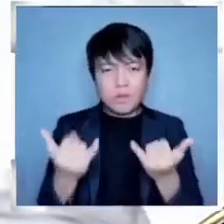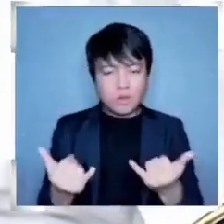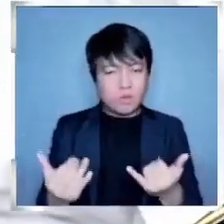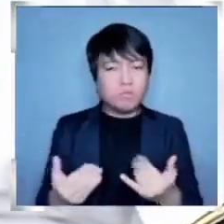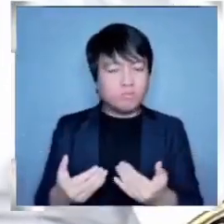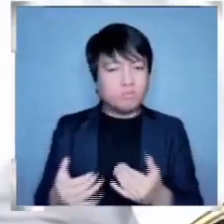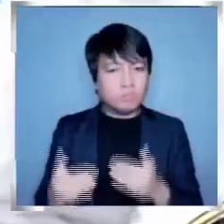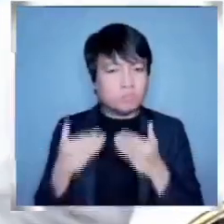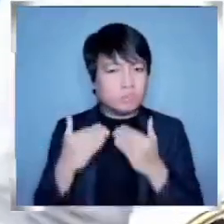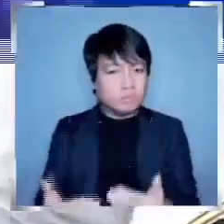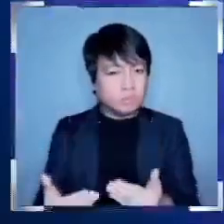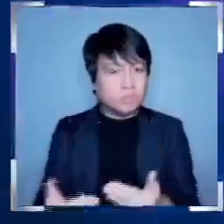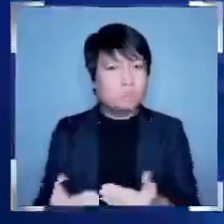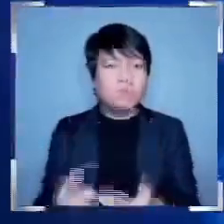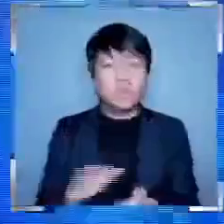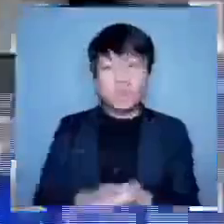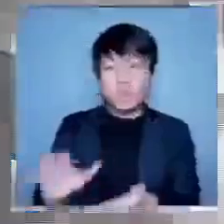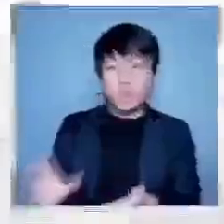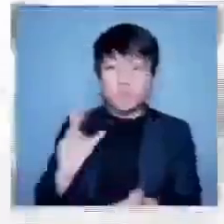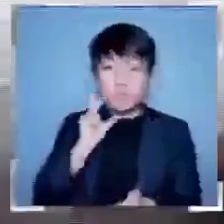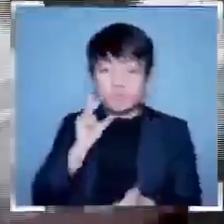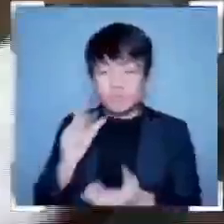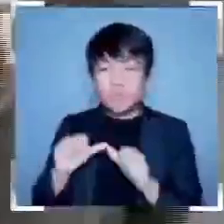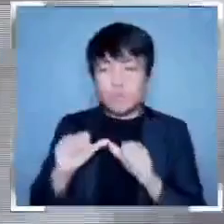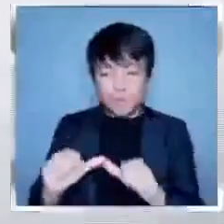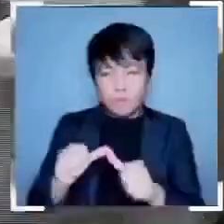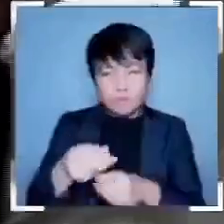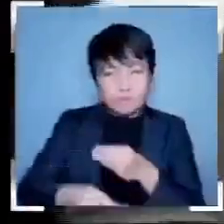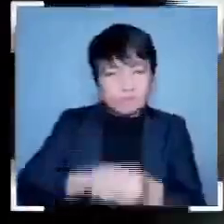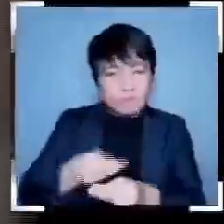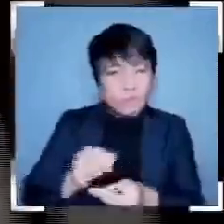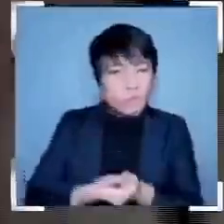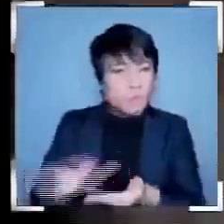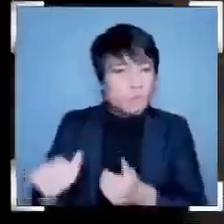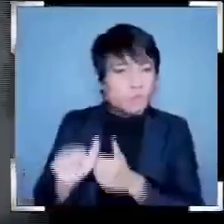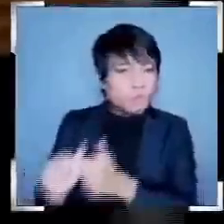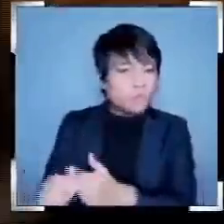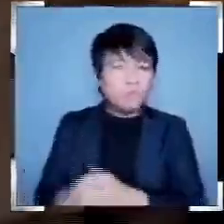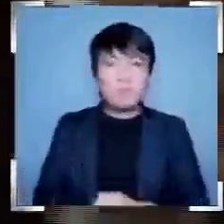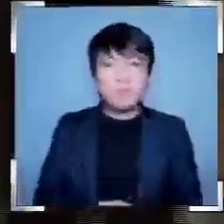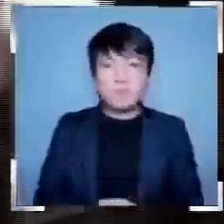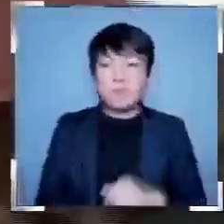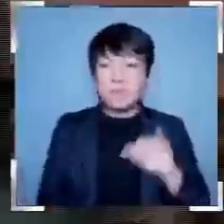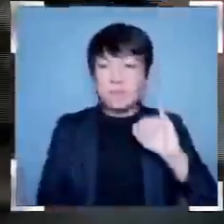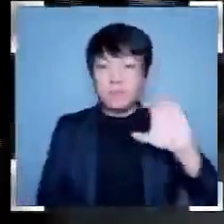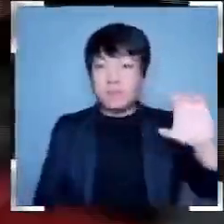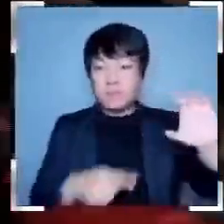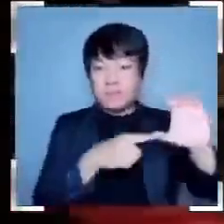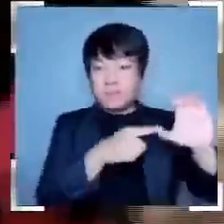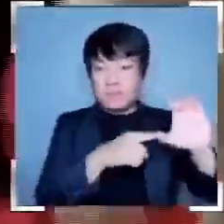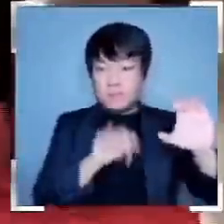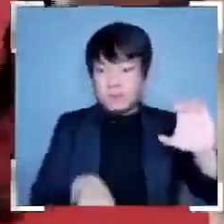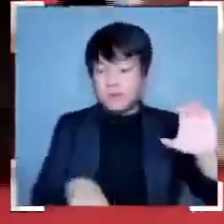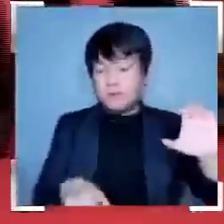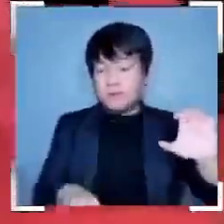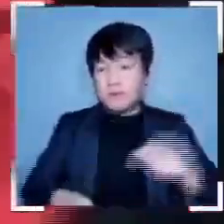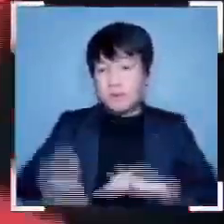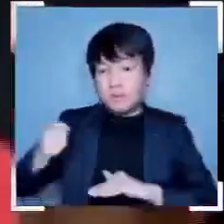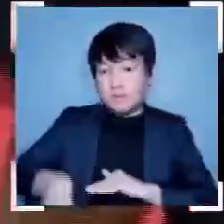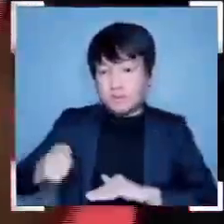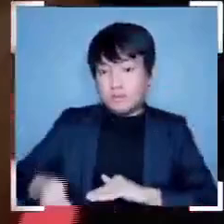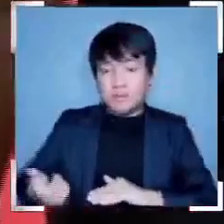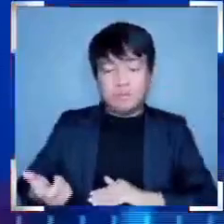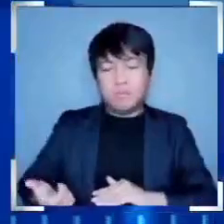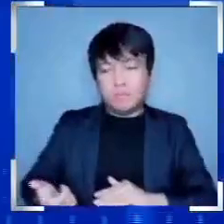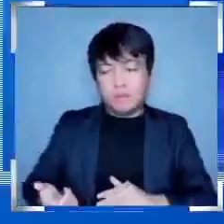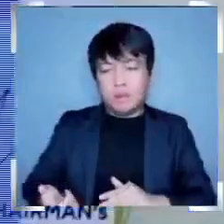kanyang administrasyon. Sa pagbasura ng ICC sa apela ng Pilipinas, wala na raw susunod pang hakbang ang gobyerno ng Pilipinas